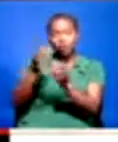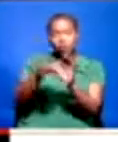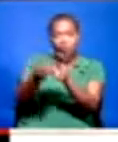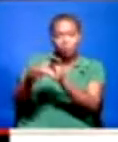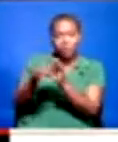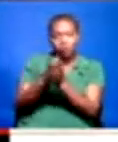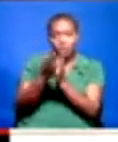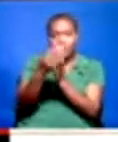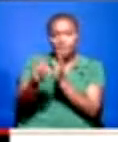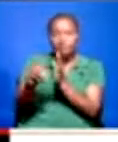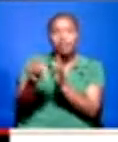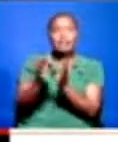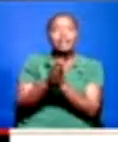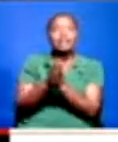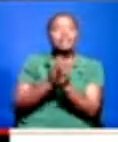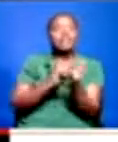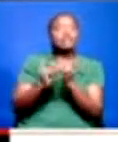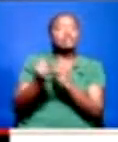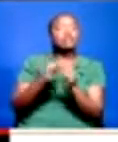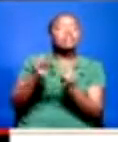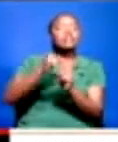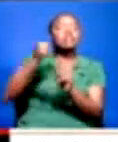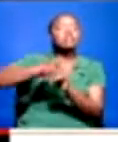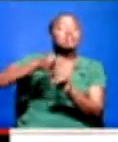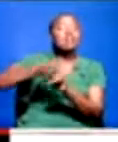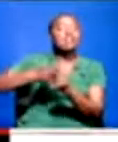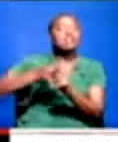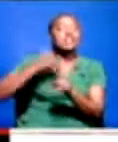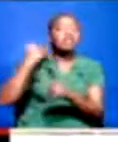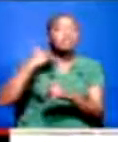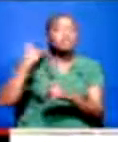nao katika kukabiliana na uhalifu. Ruth Wamboi, Darubi.